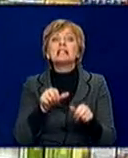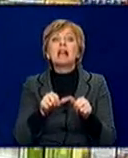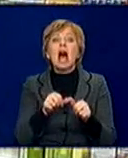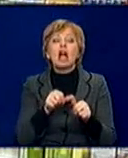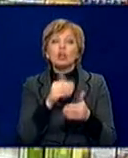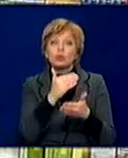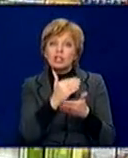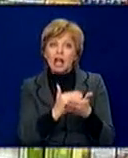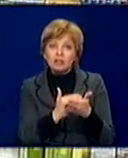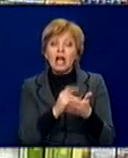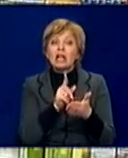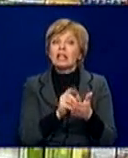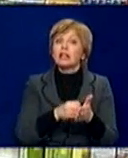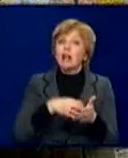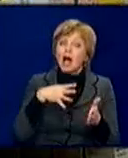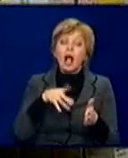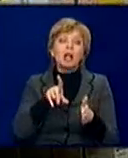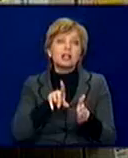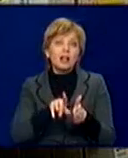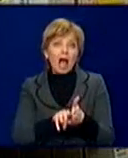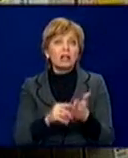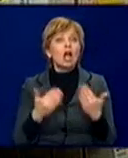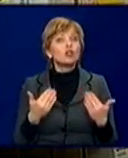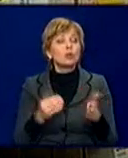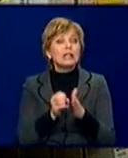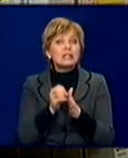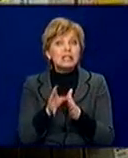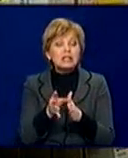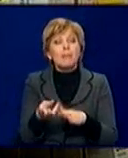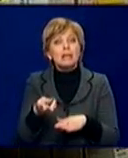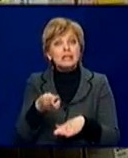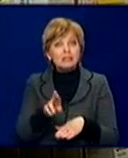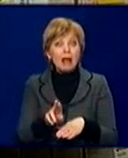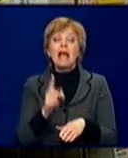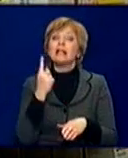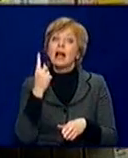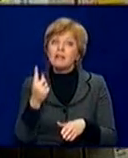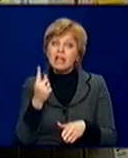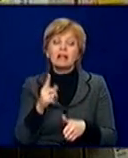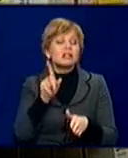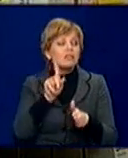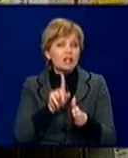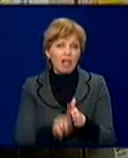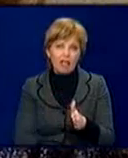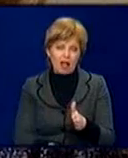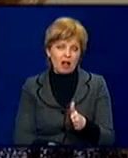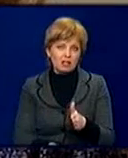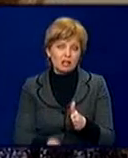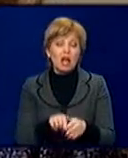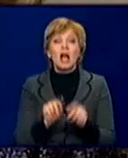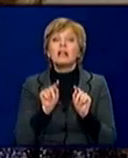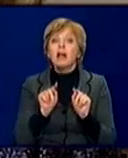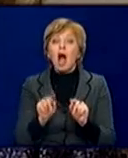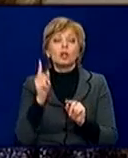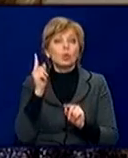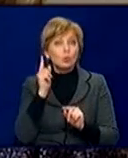gan vairākas lētākās, gan dārgākas zāles. No šodienas sistēma izmainīta tā, ka ir tikai vienas vislētākās. Doma ir